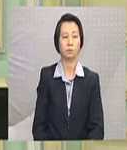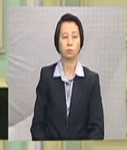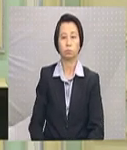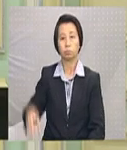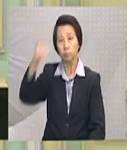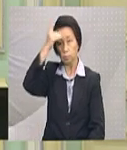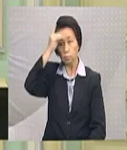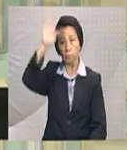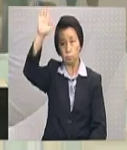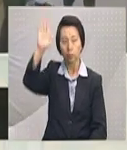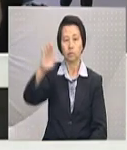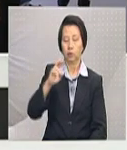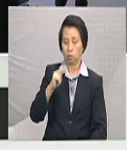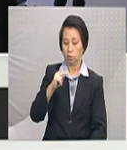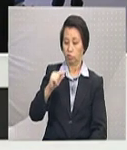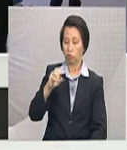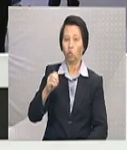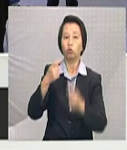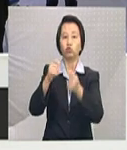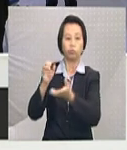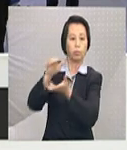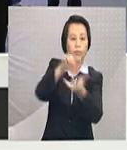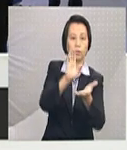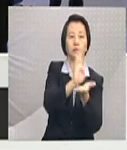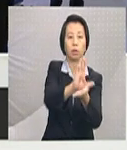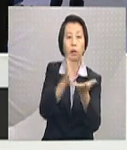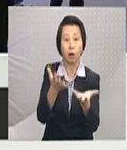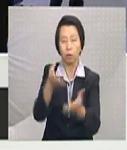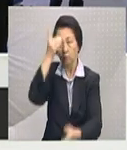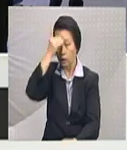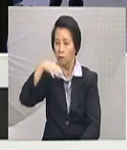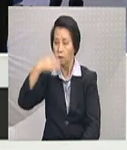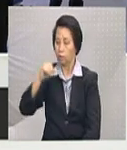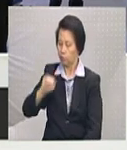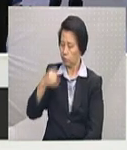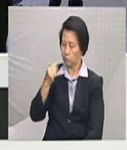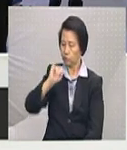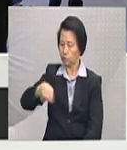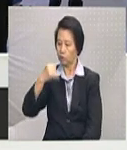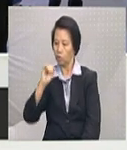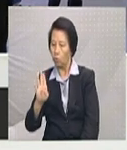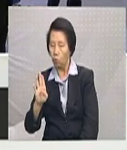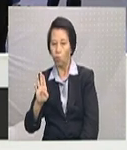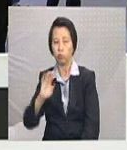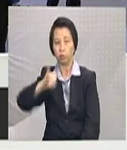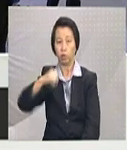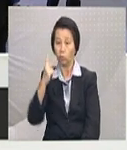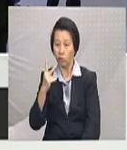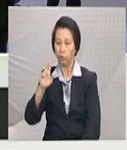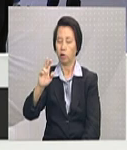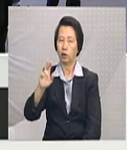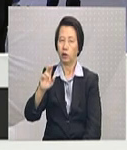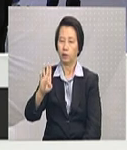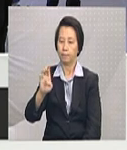Datuk Sri, pasal NGO yang cuba bagi bantuan tu. So, tadi Datuk Sri sebut pasal jawatan kuasa bencana kan. So, mana-mana NGO yang nak